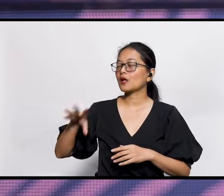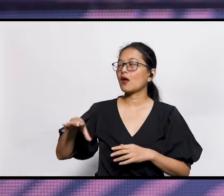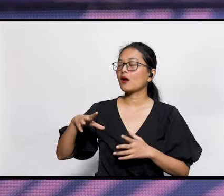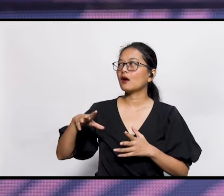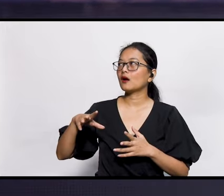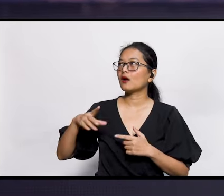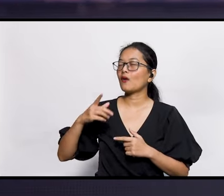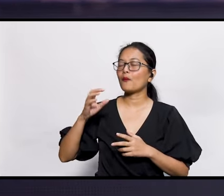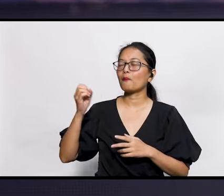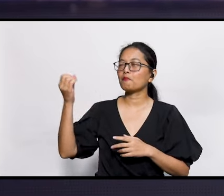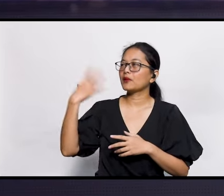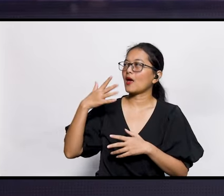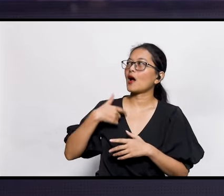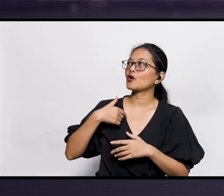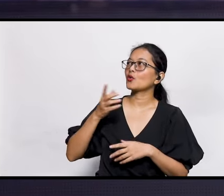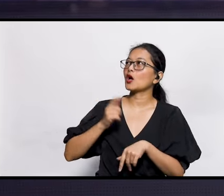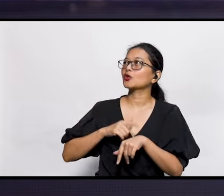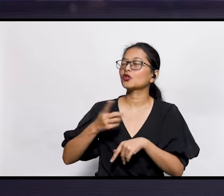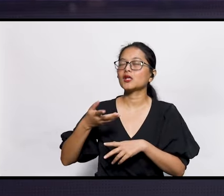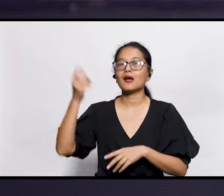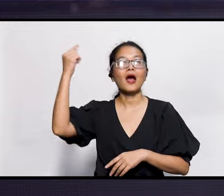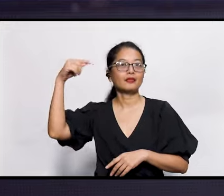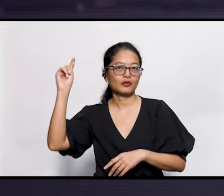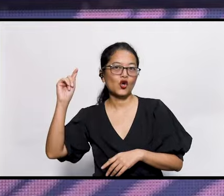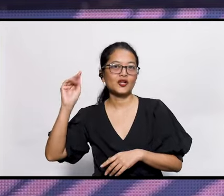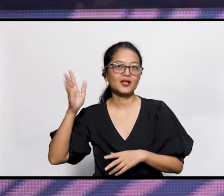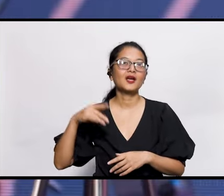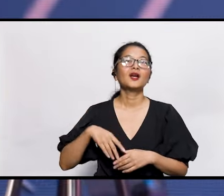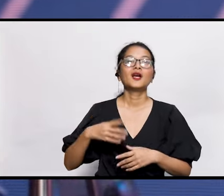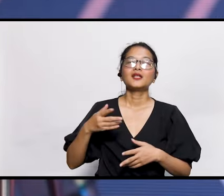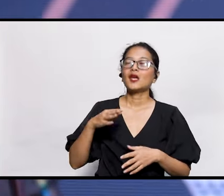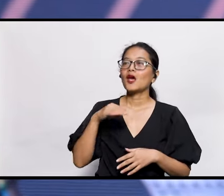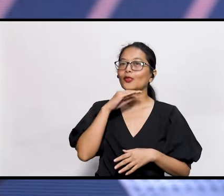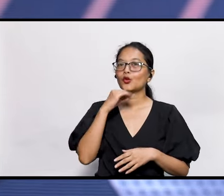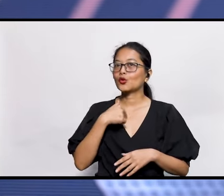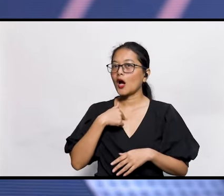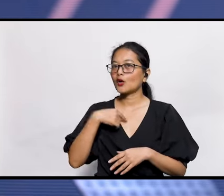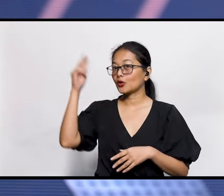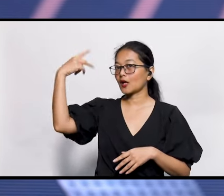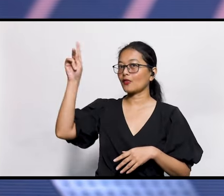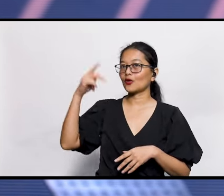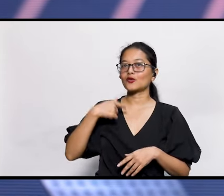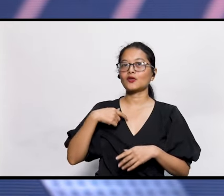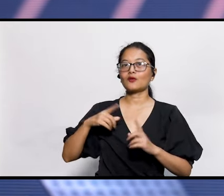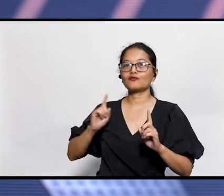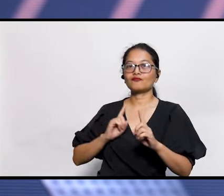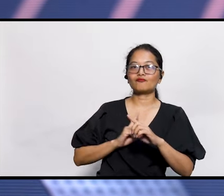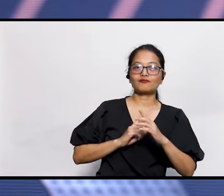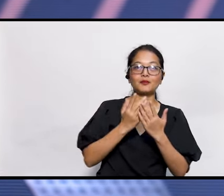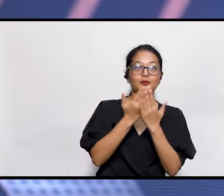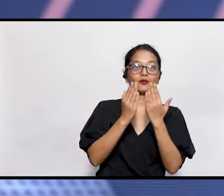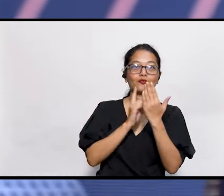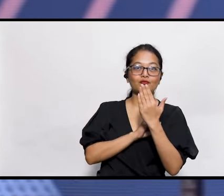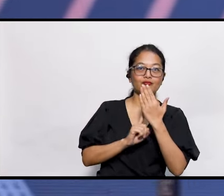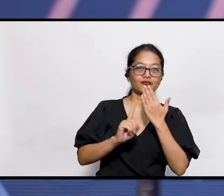Enggak enggak e enggak e enggak hadir lalu saya kunjungi kantor dia pintunya tertutup eh saya dongkat enggak